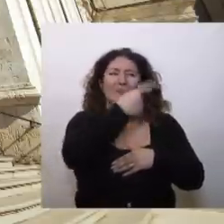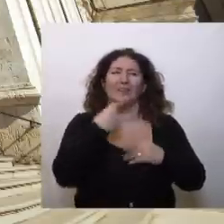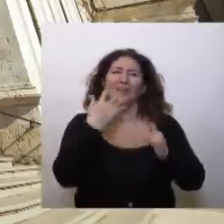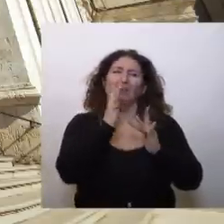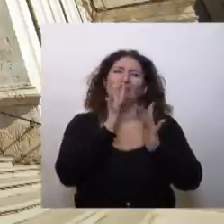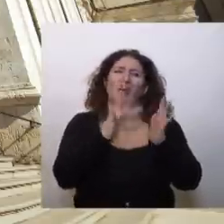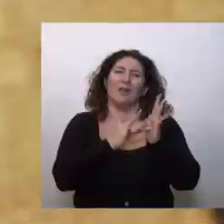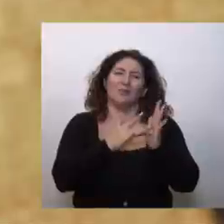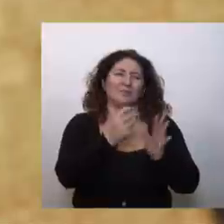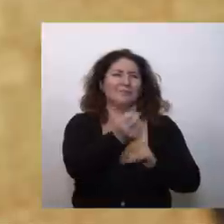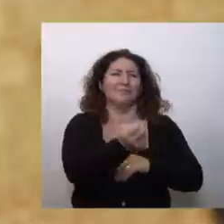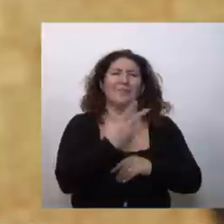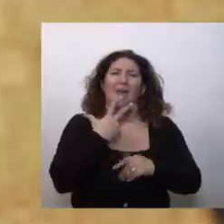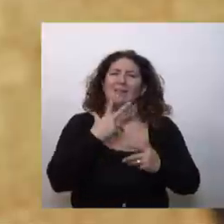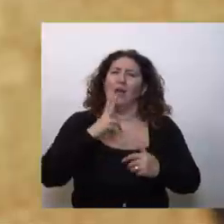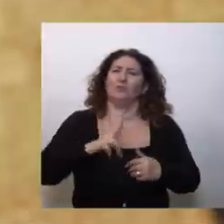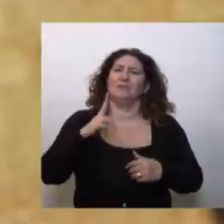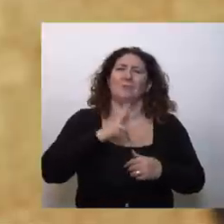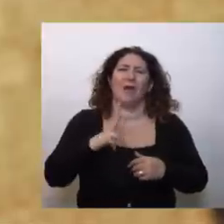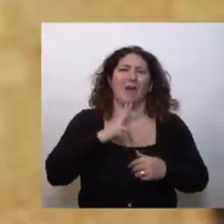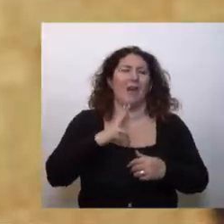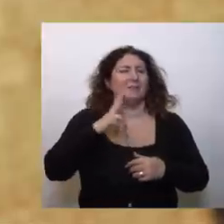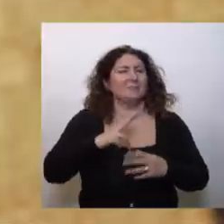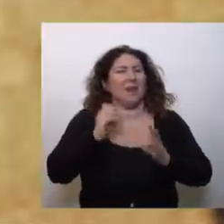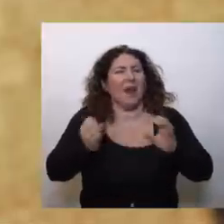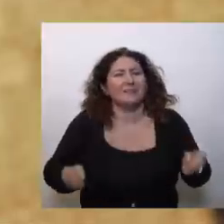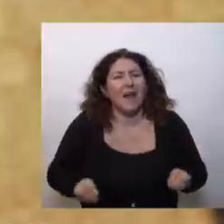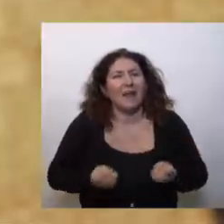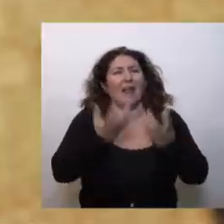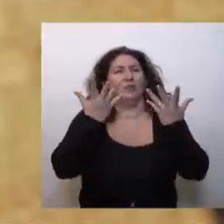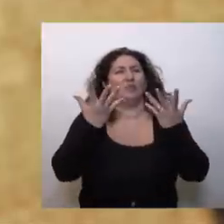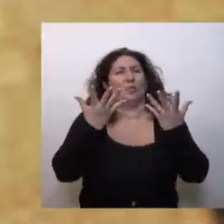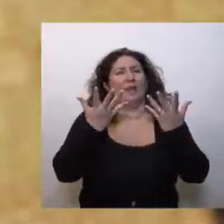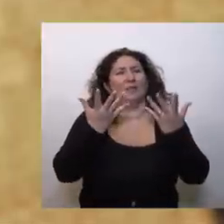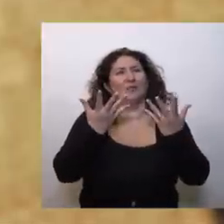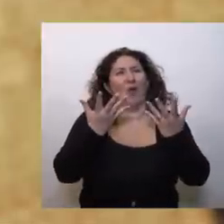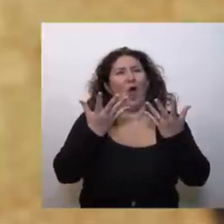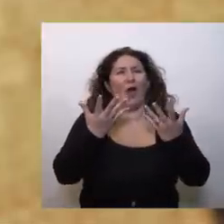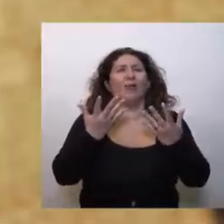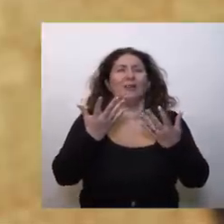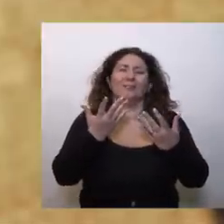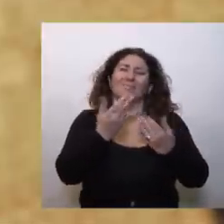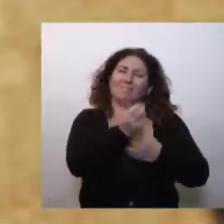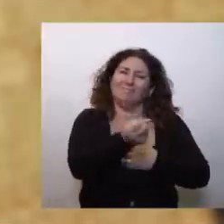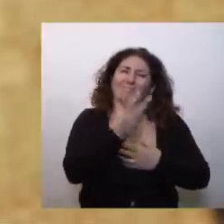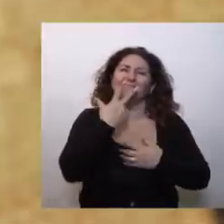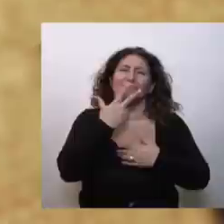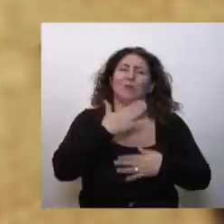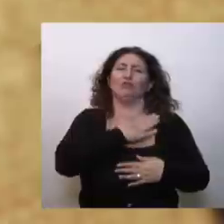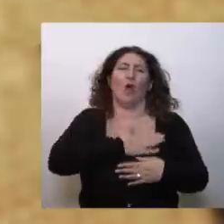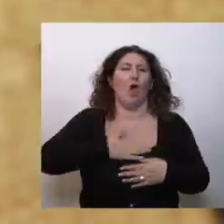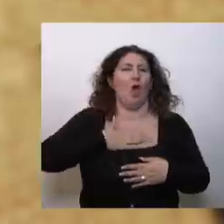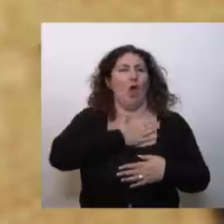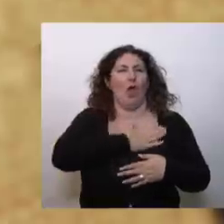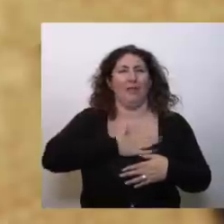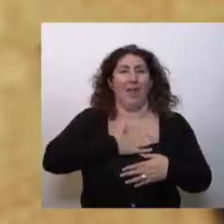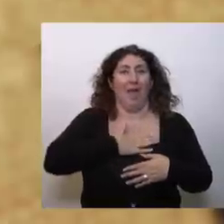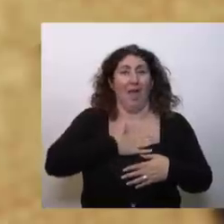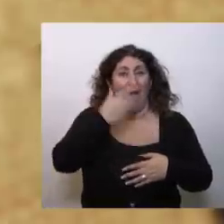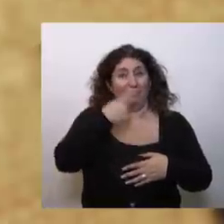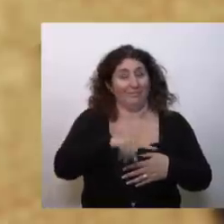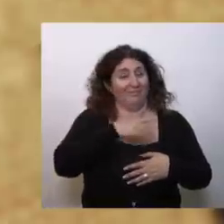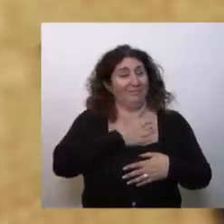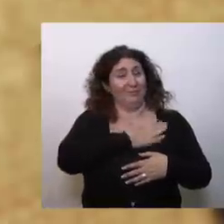segno di speranza, una speranza di resurrezione e un segno di gioia. E questa gioia che noi